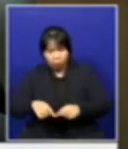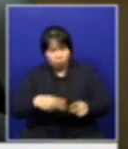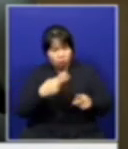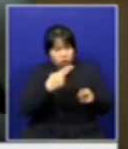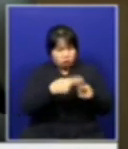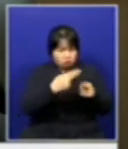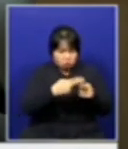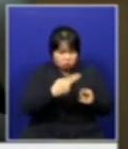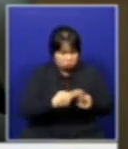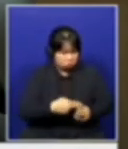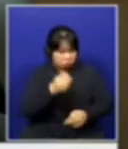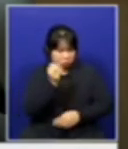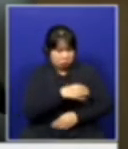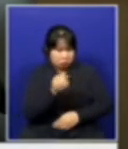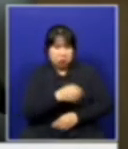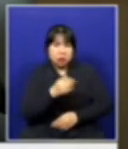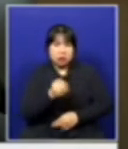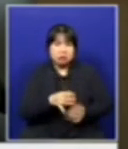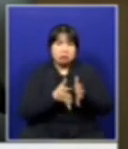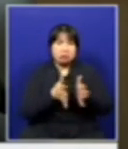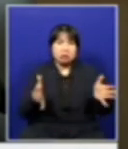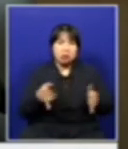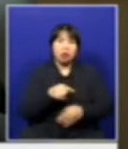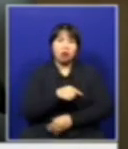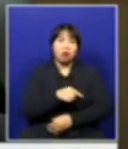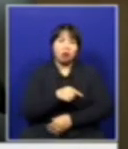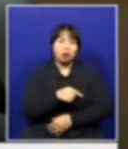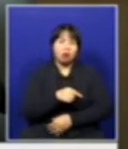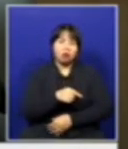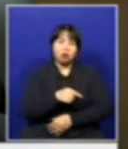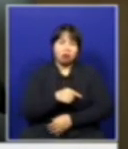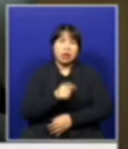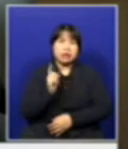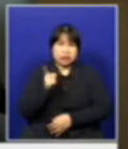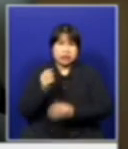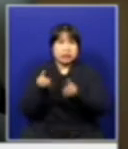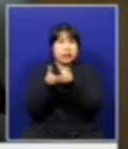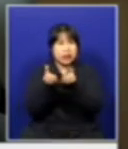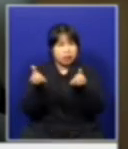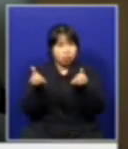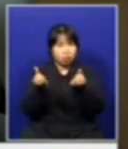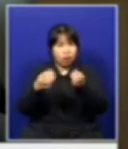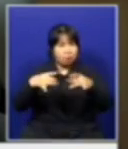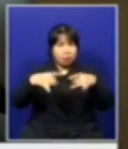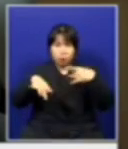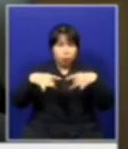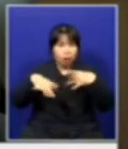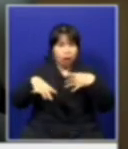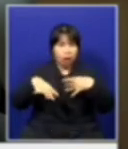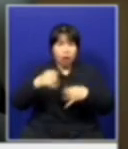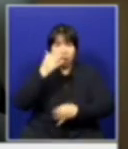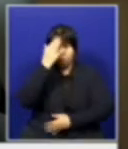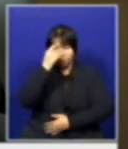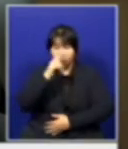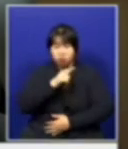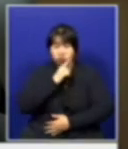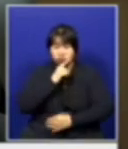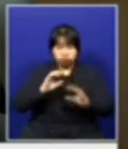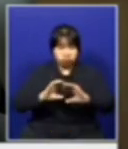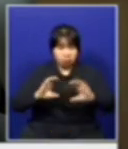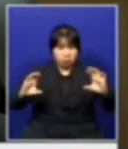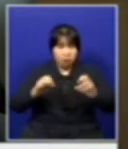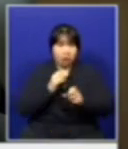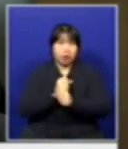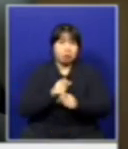นะฮะซึ่งไม่เป็นธรรมนะฮะแล้วน่าจะขัดกับรัฐธรรมนูญนะฮะวิธีการที่รัฐบาลทำนะฮะรัฐบาลทำตัว